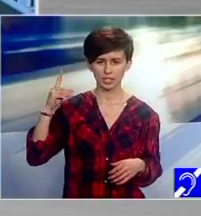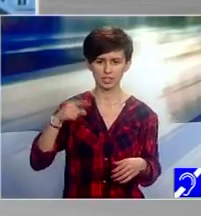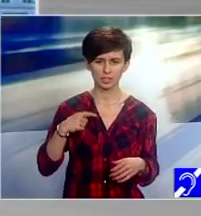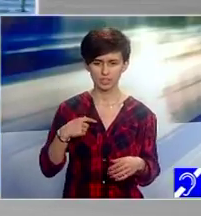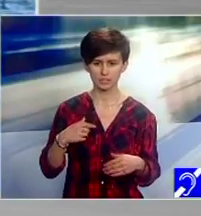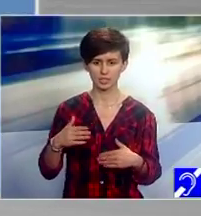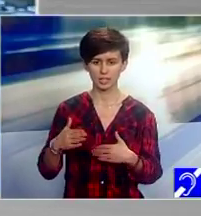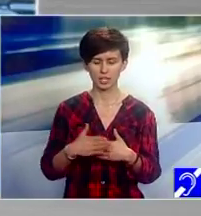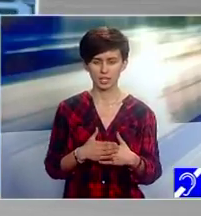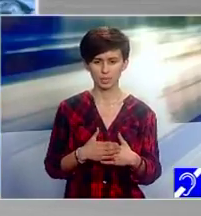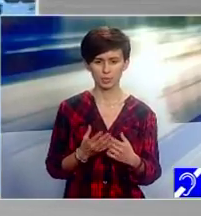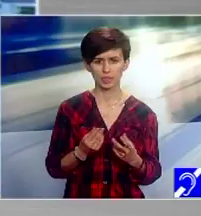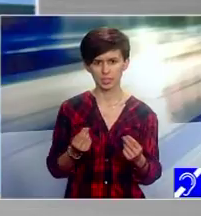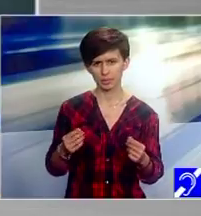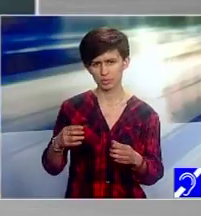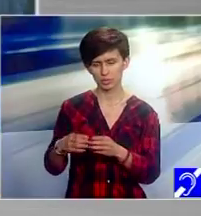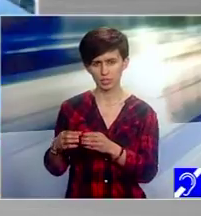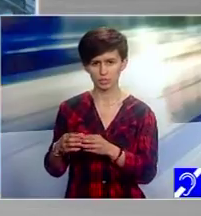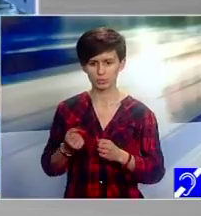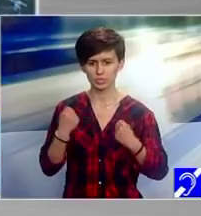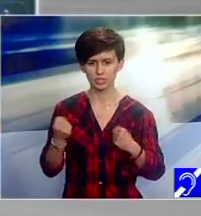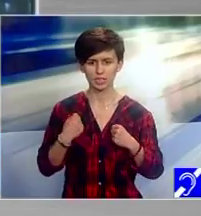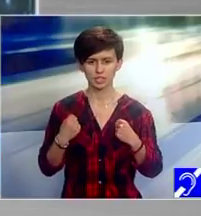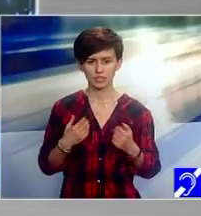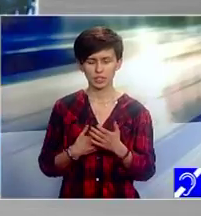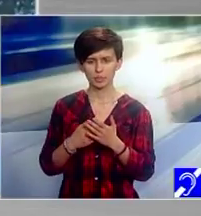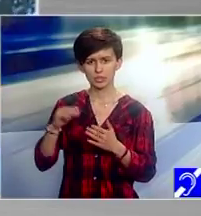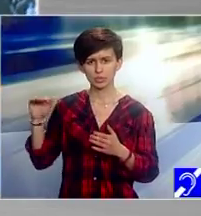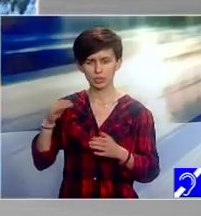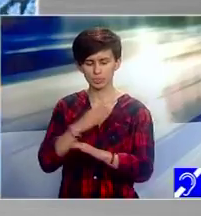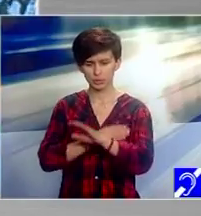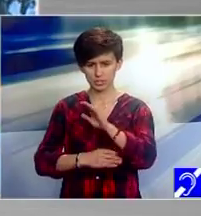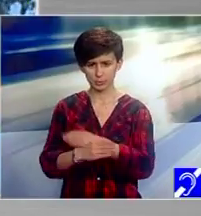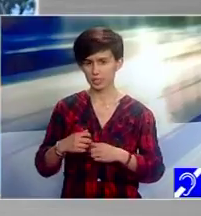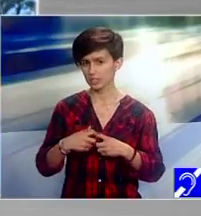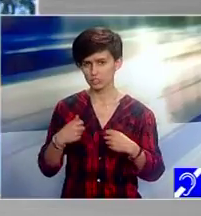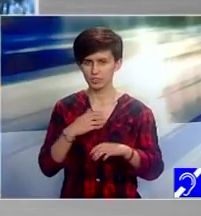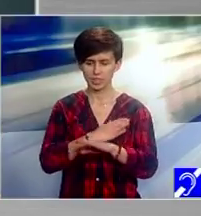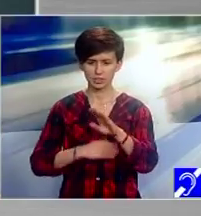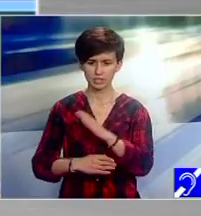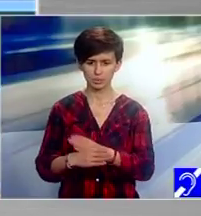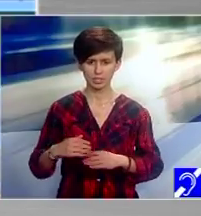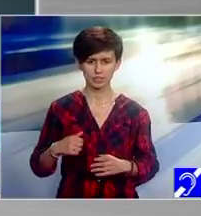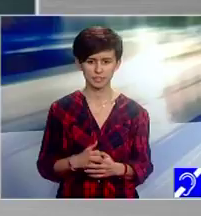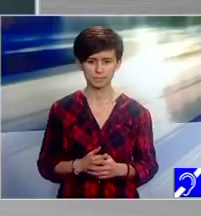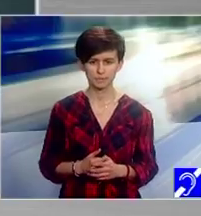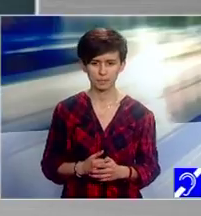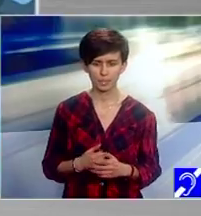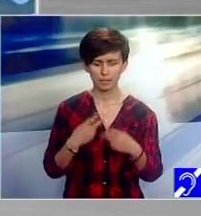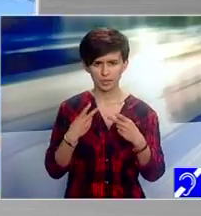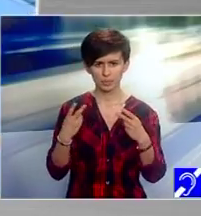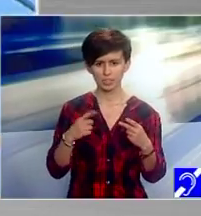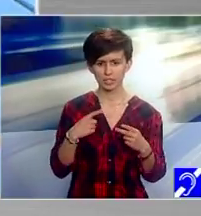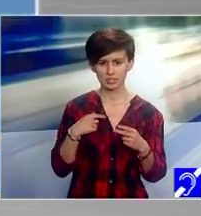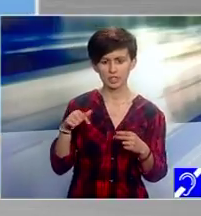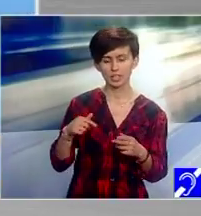multor grupuri și activități pentru copii cu și fără disabilități. Acest lucru este foarte puțin important. Mai important este faptul că